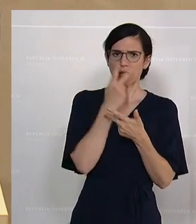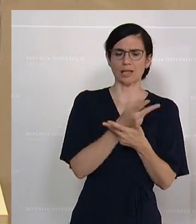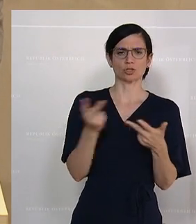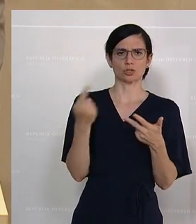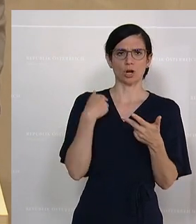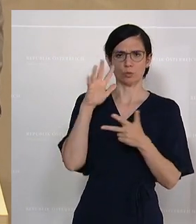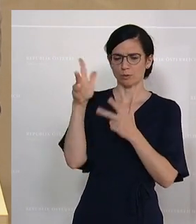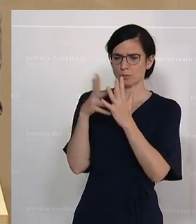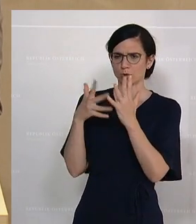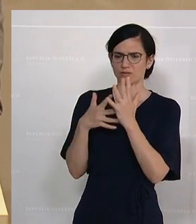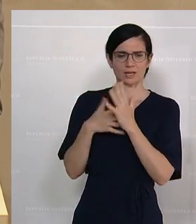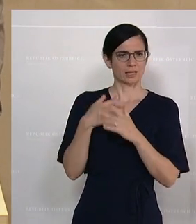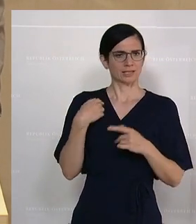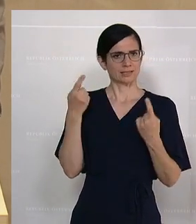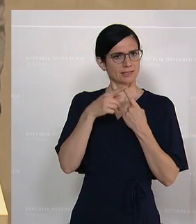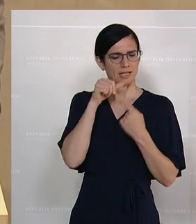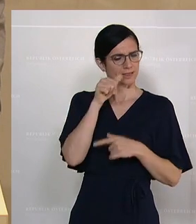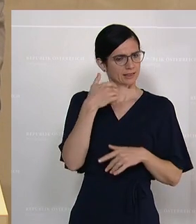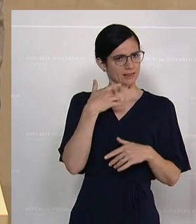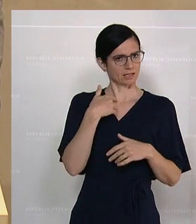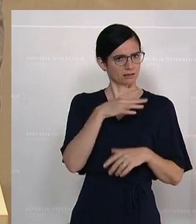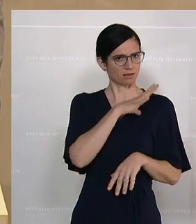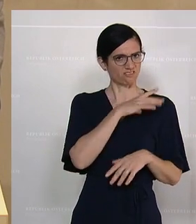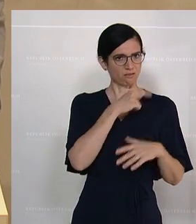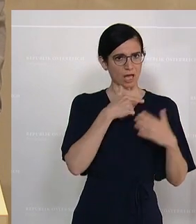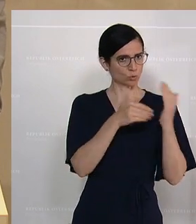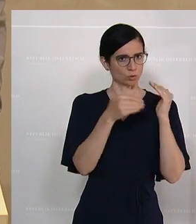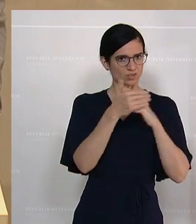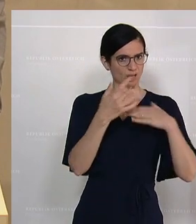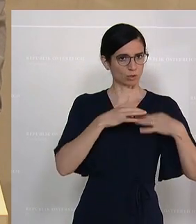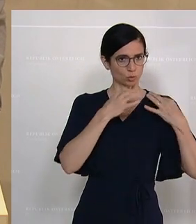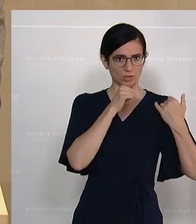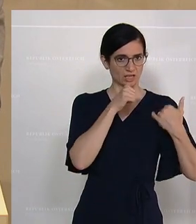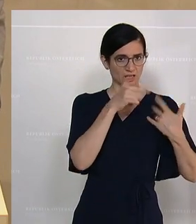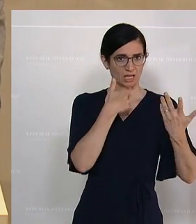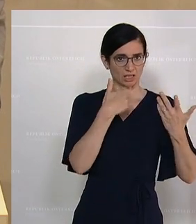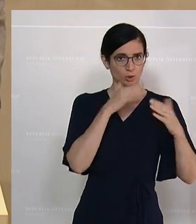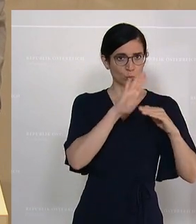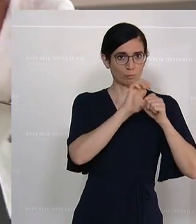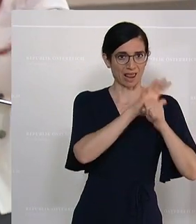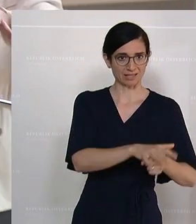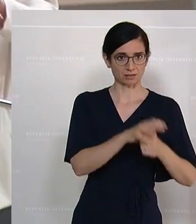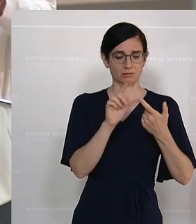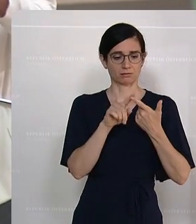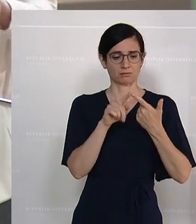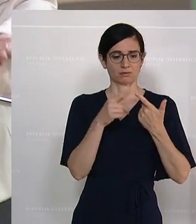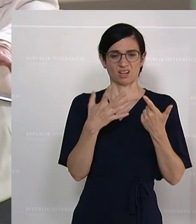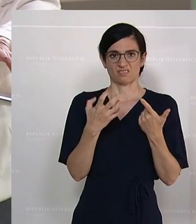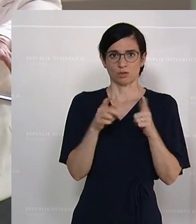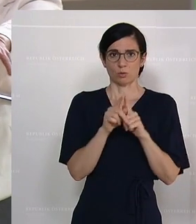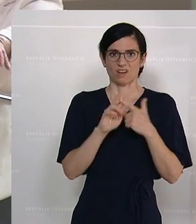das ziel ist derzeit nicht in gefahr wir haben keine überlastung der gesundheitssysteme dem von wir schon gegen virusvarianten und es gibt auch mittlerweile